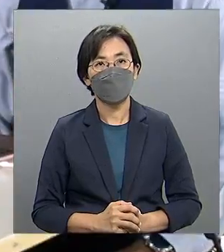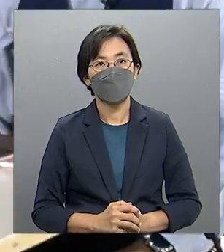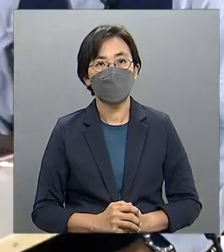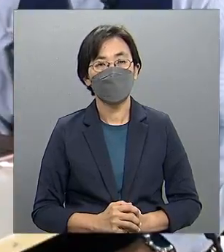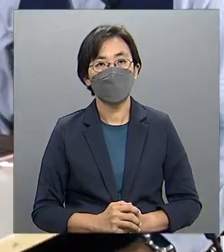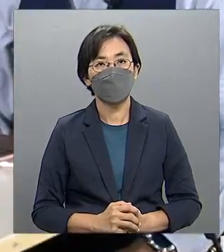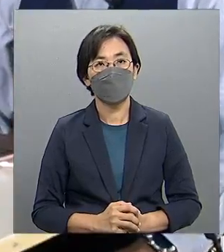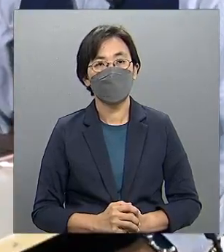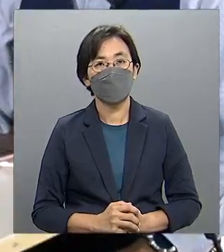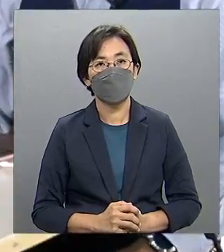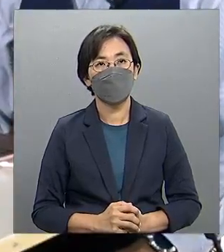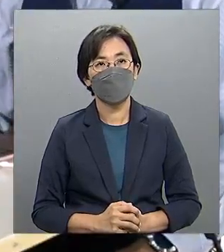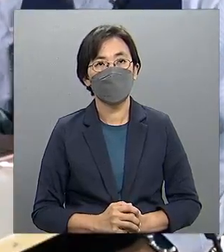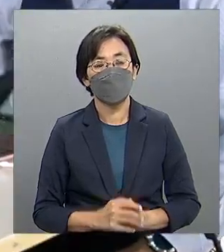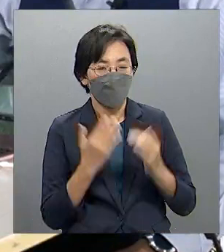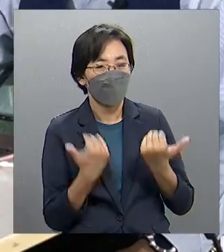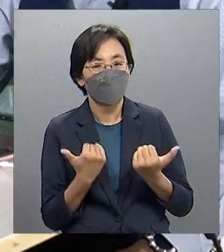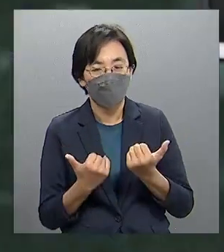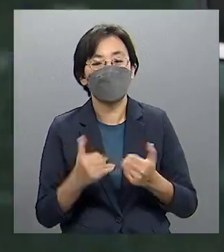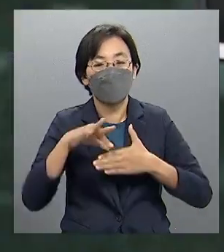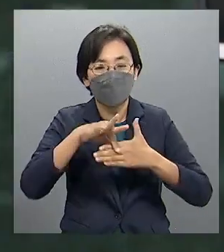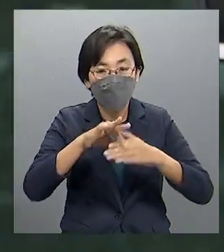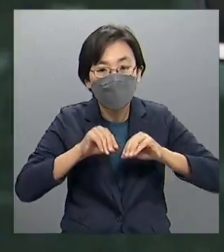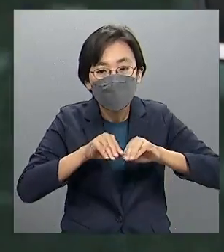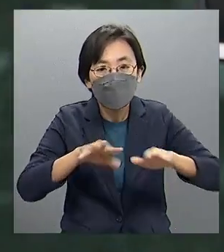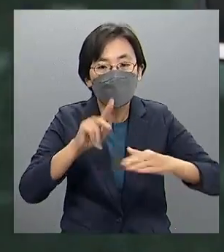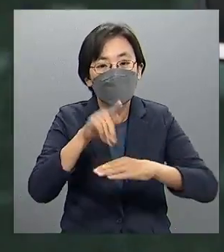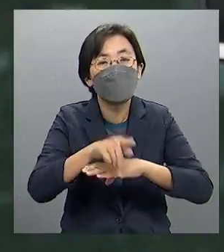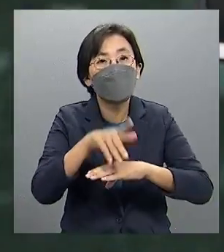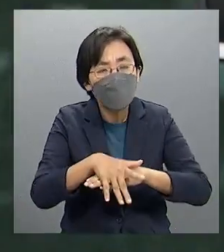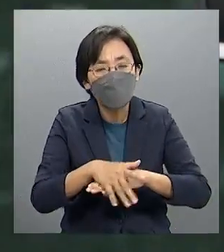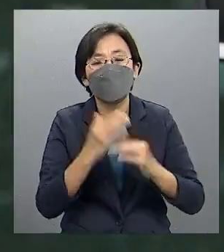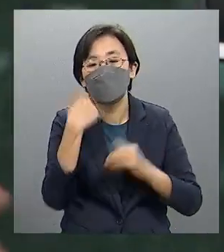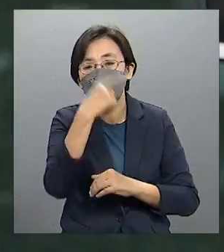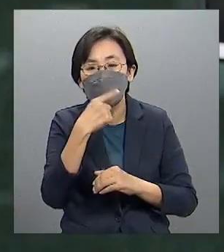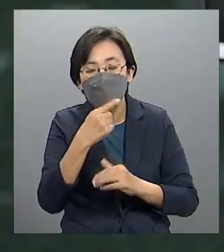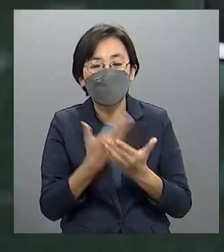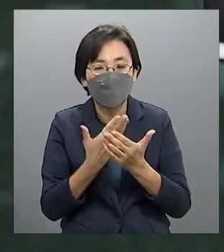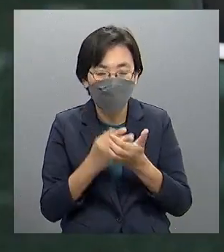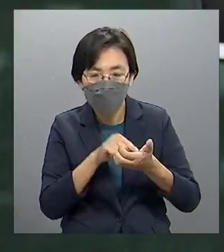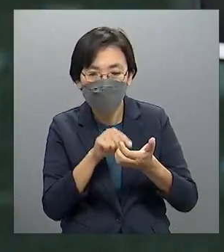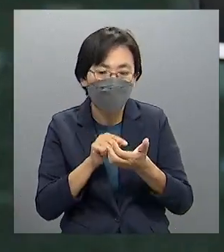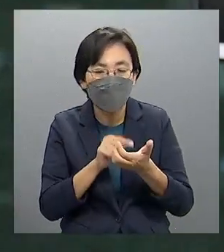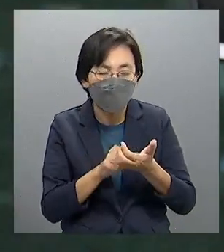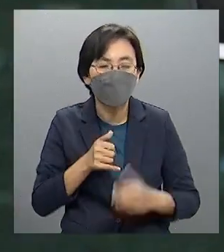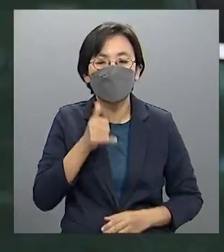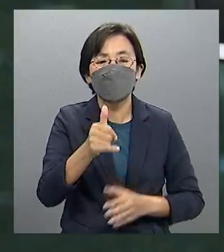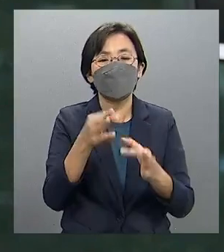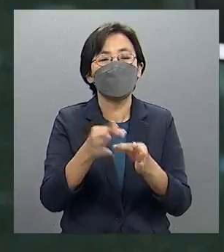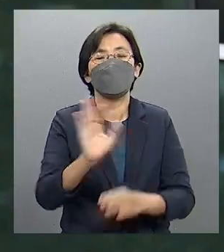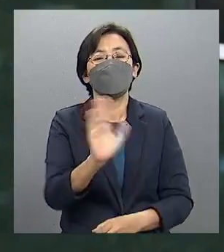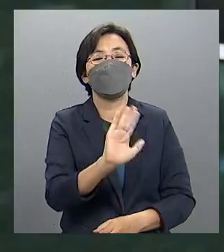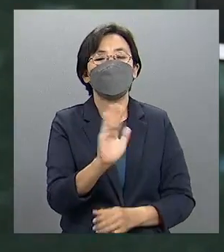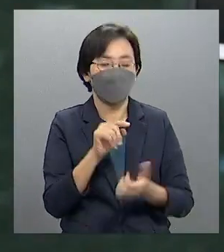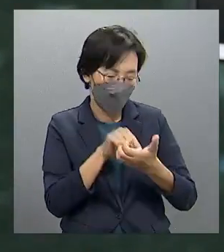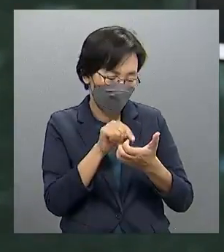อาจารย์ครับตอนนี้มีการแชร์กันในโลกออนไลน์ทีนี้เดี๋ยวนี้ใครทำธุรกรรมทางการเงินก็ไม่ค่อยเดินทางไปทำที่ธนาคารแล้วทีนี้บัญชีเราต่